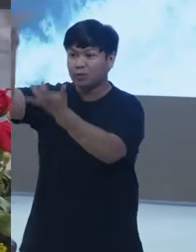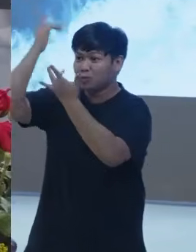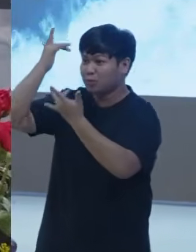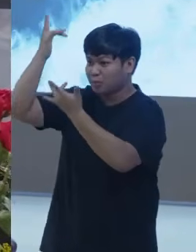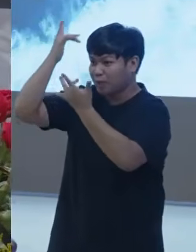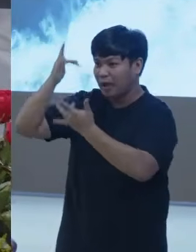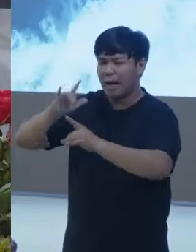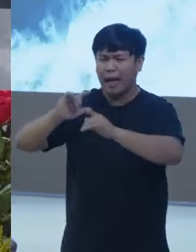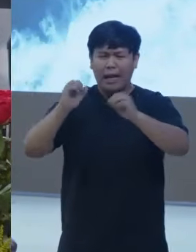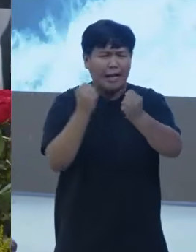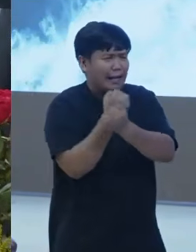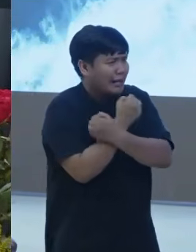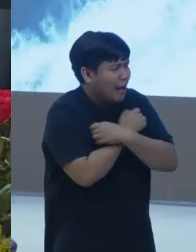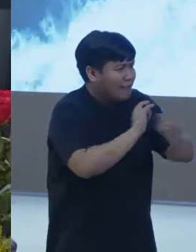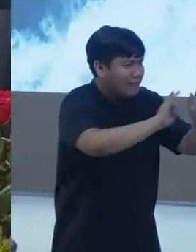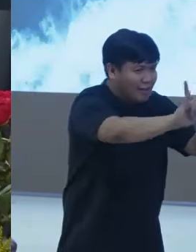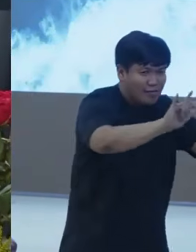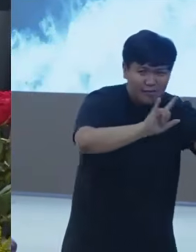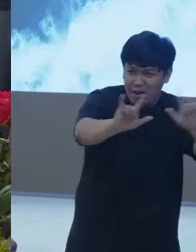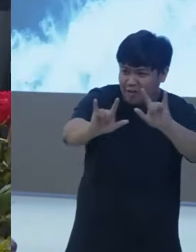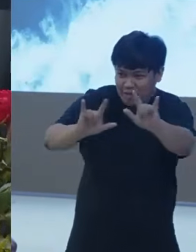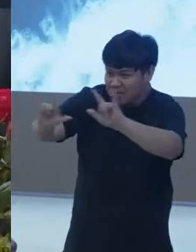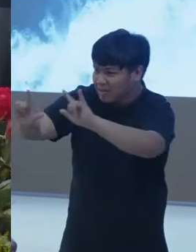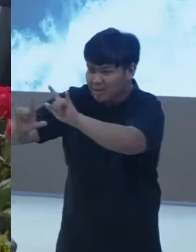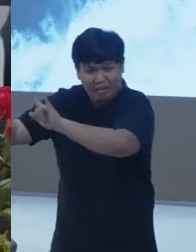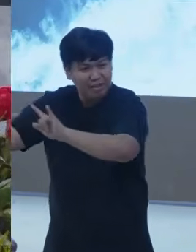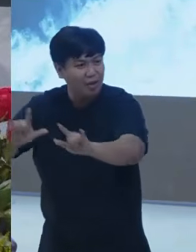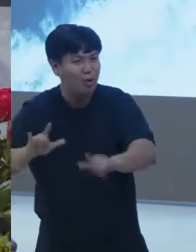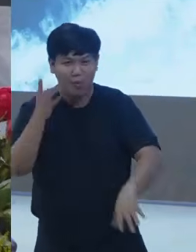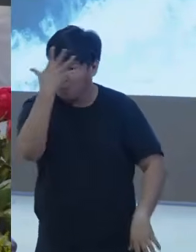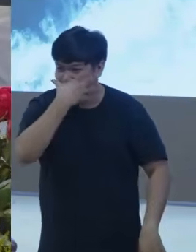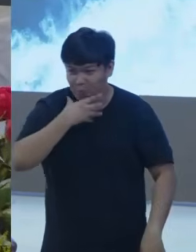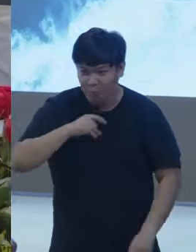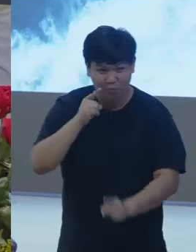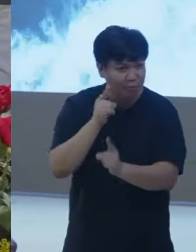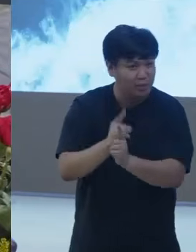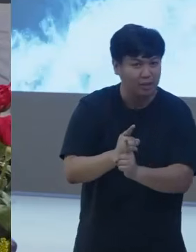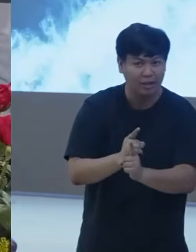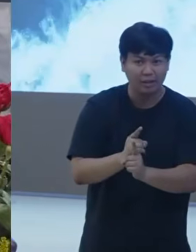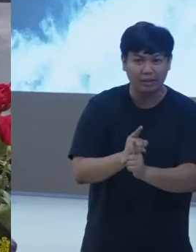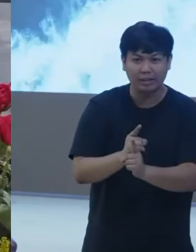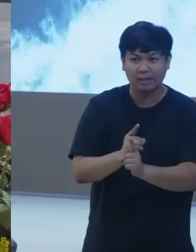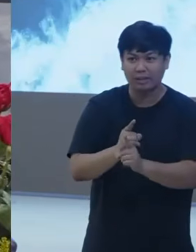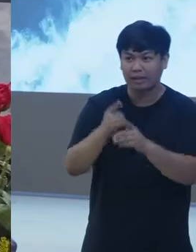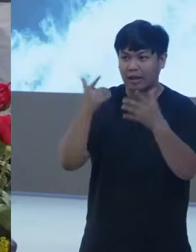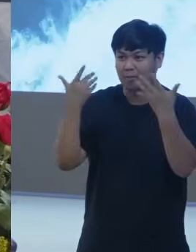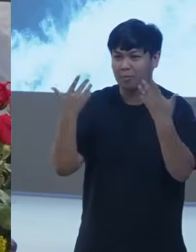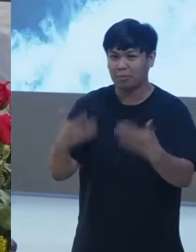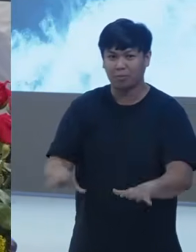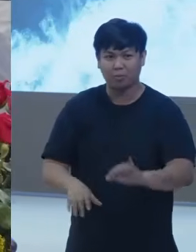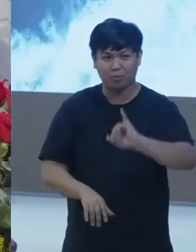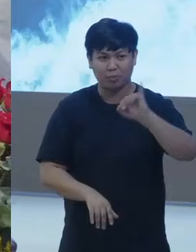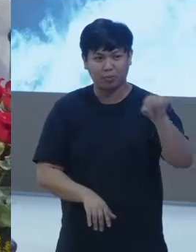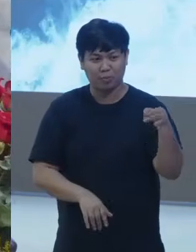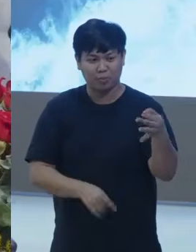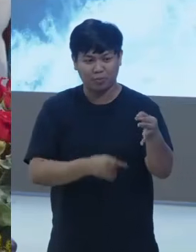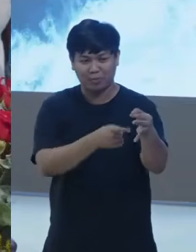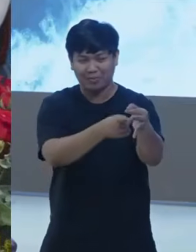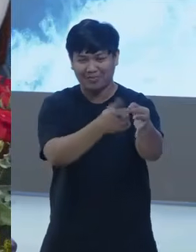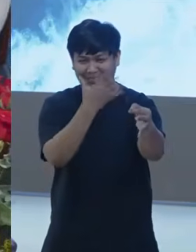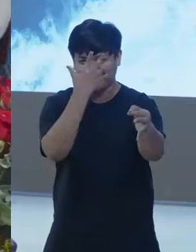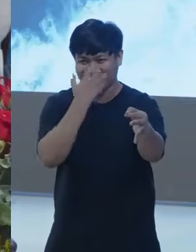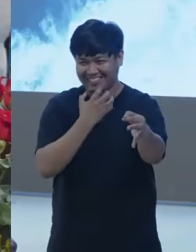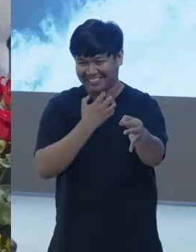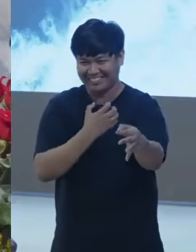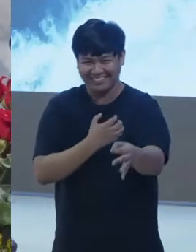pag-ibig, ng compassion, ng malasakit, ng kagandahang loob ng Diyos. Tapos yung galit ni